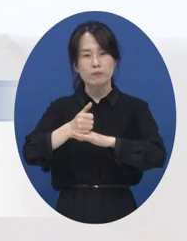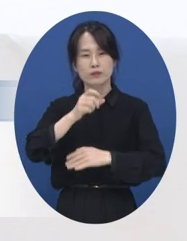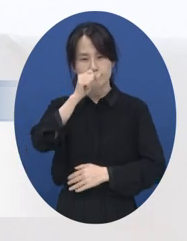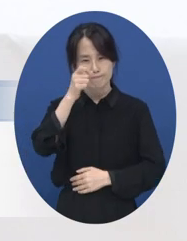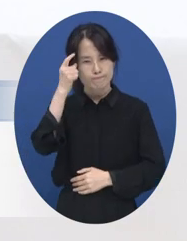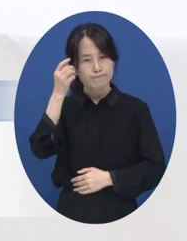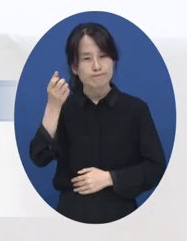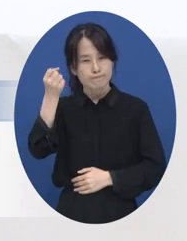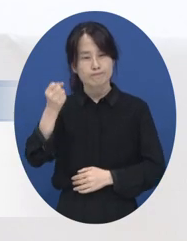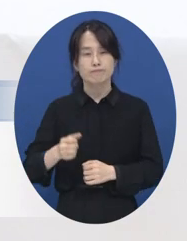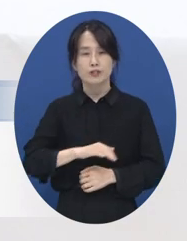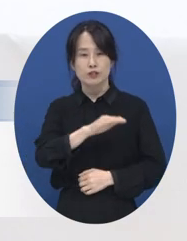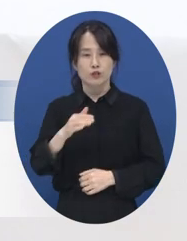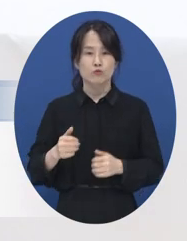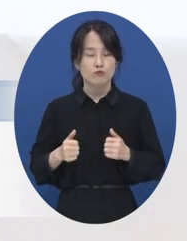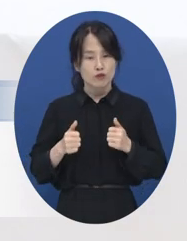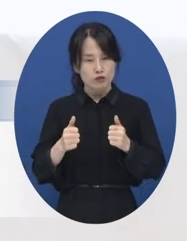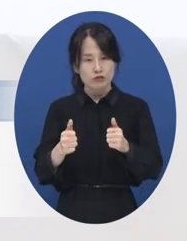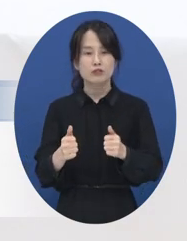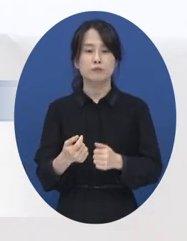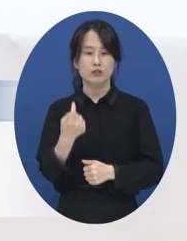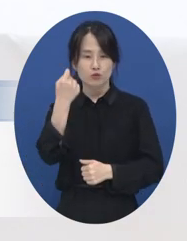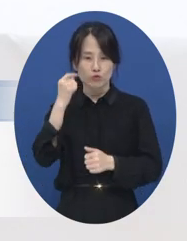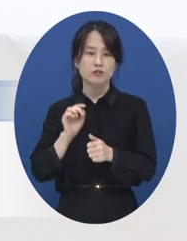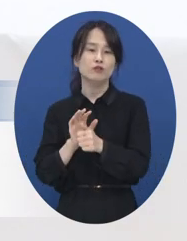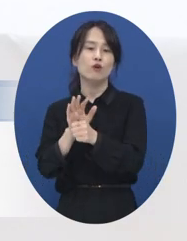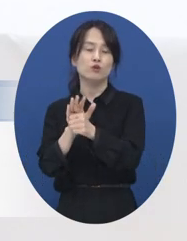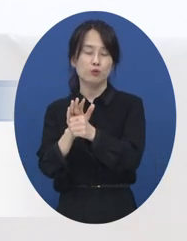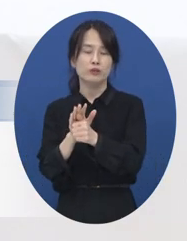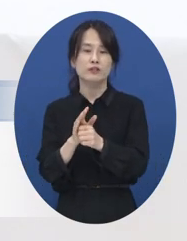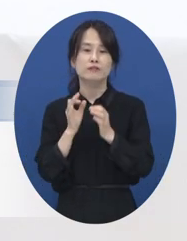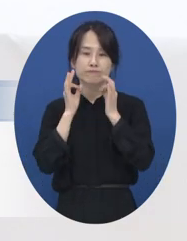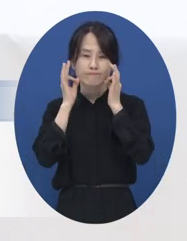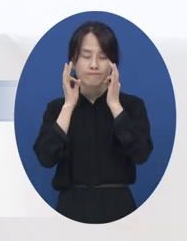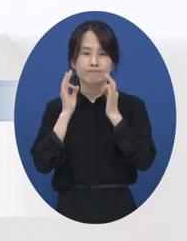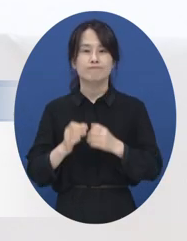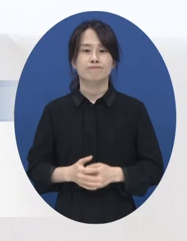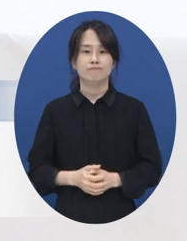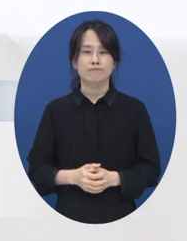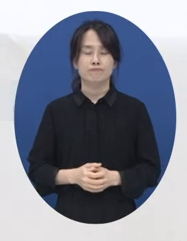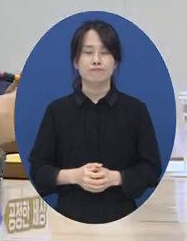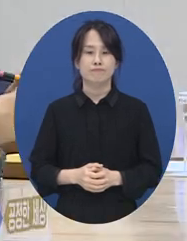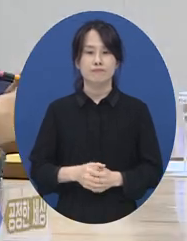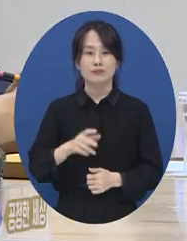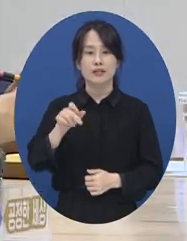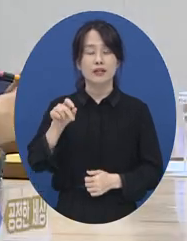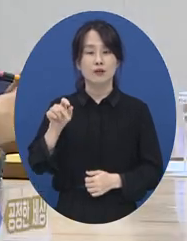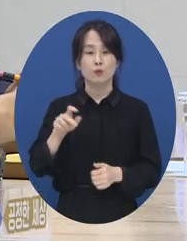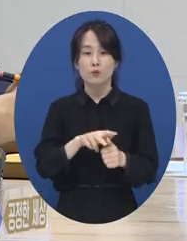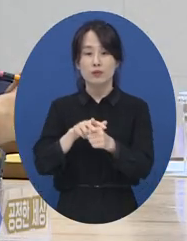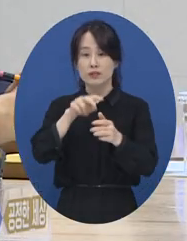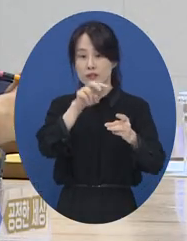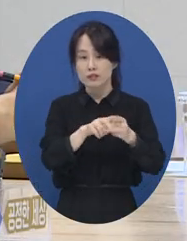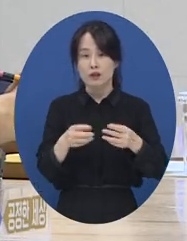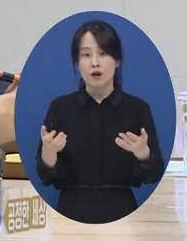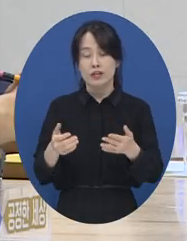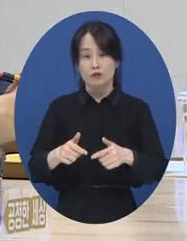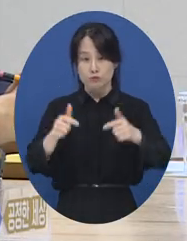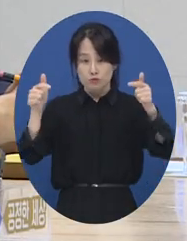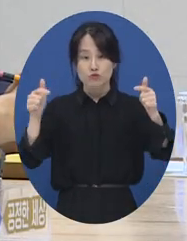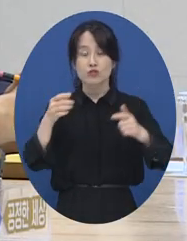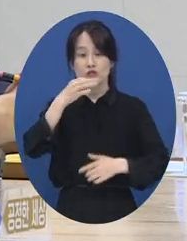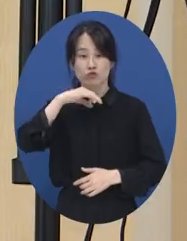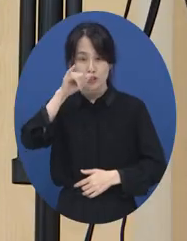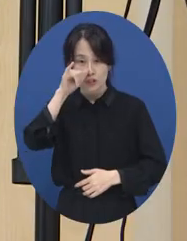성공시켜 보았으면 좋겠다 생각이 들고요 본토 저희도 열심히 응원 하도록 하겠습니다 카카오 데이터 센터는 일자리